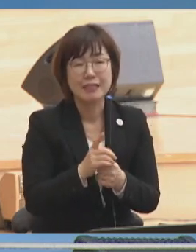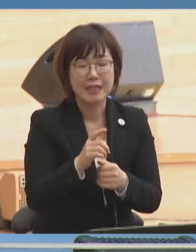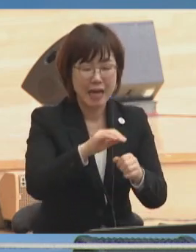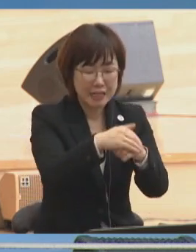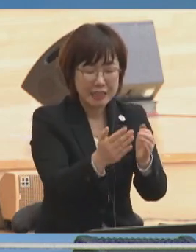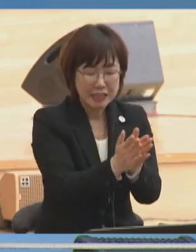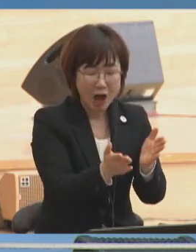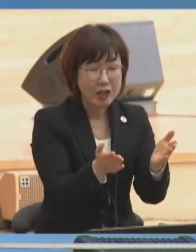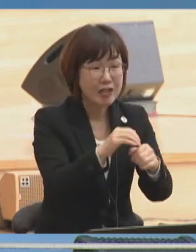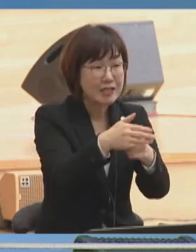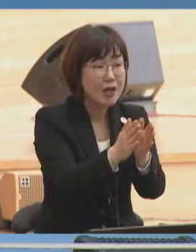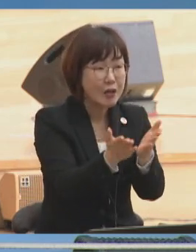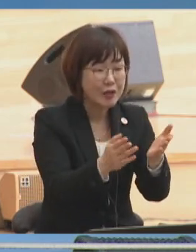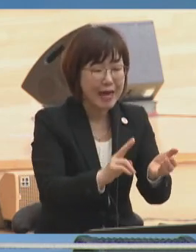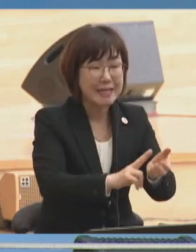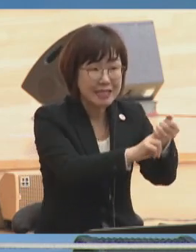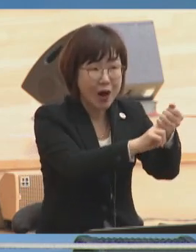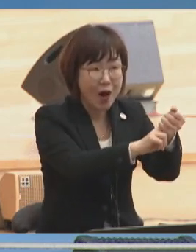성경의 기적은